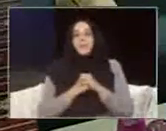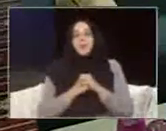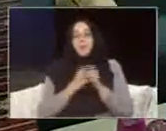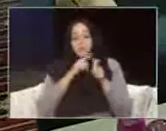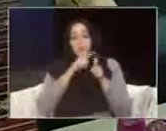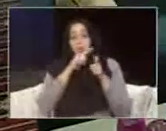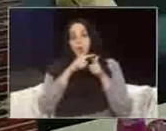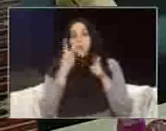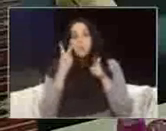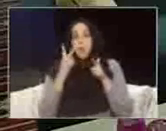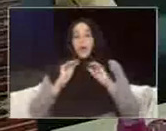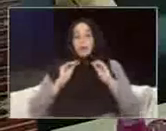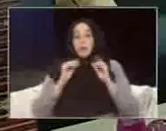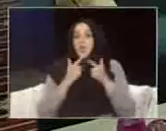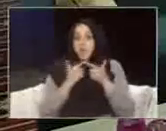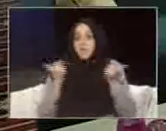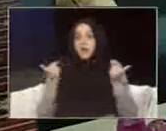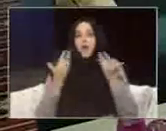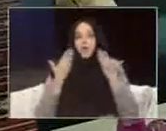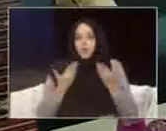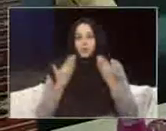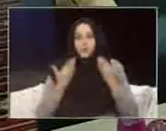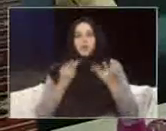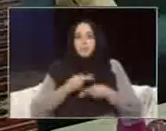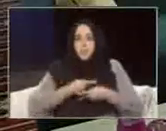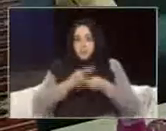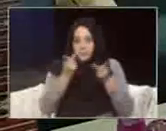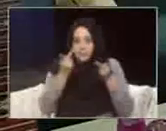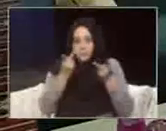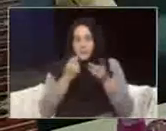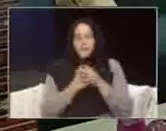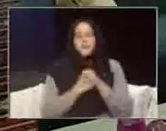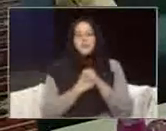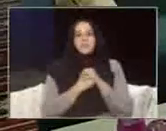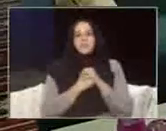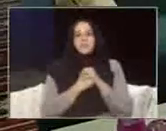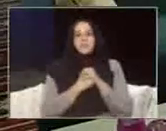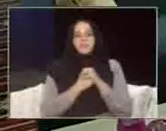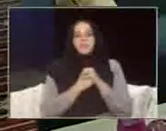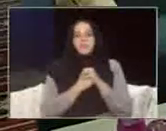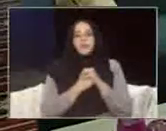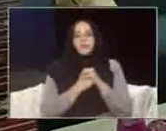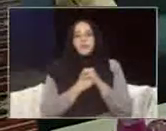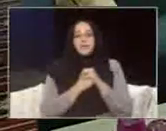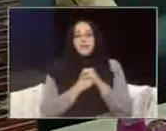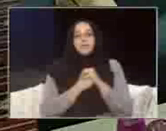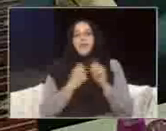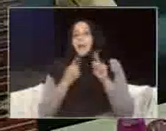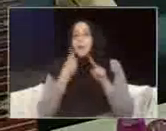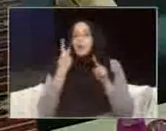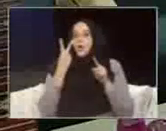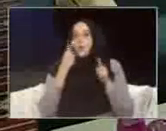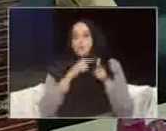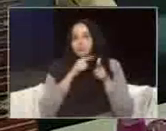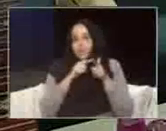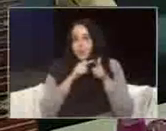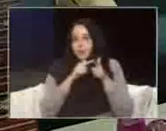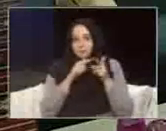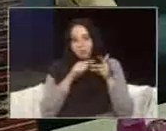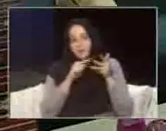هذين النوعين، التربية الإيمانية والتربية الخلقية، وعن مدى أثرهما في